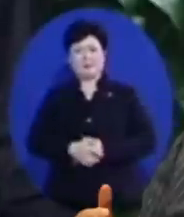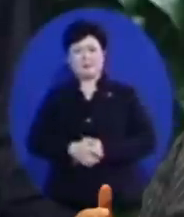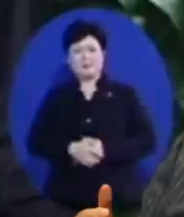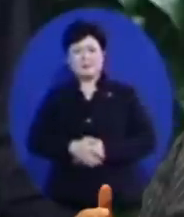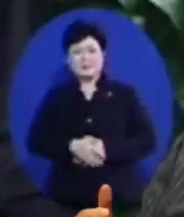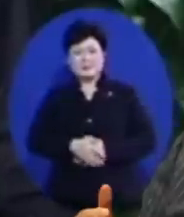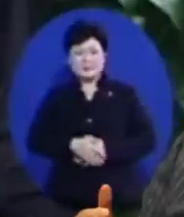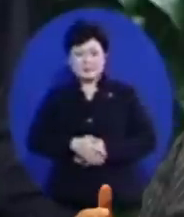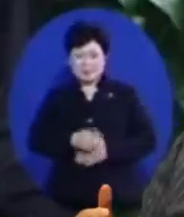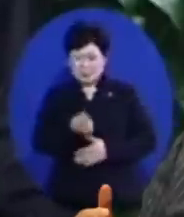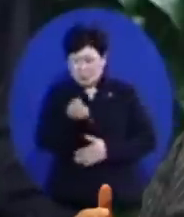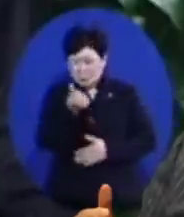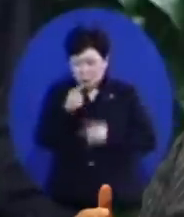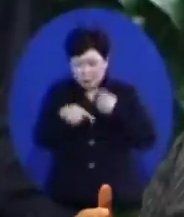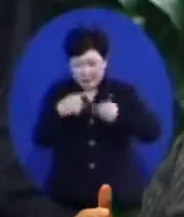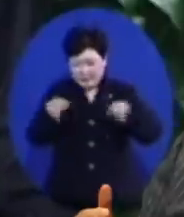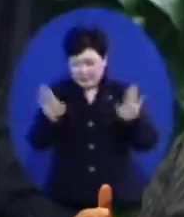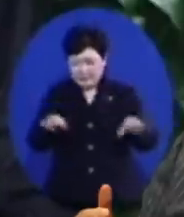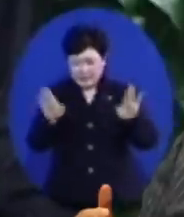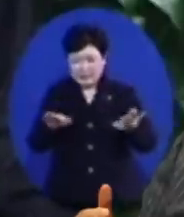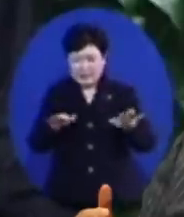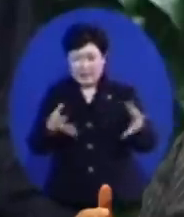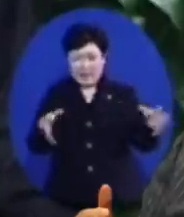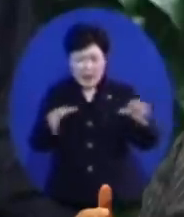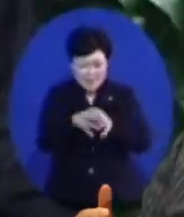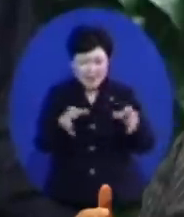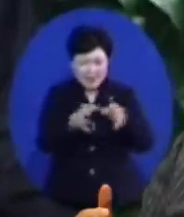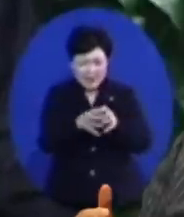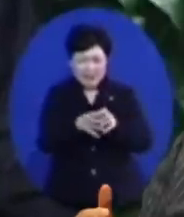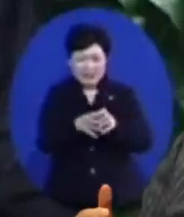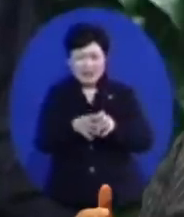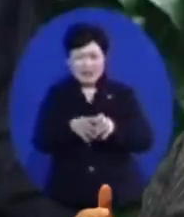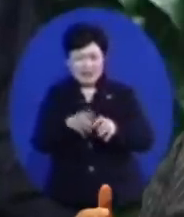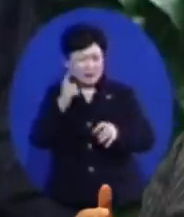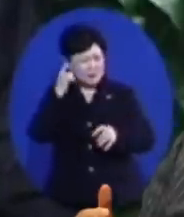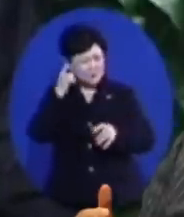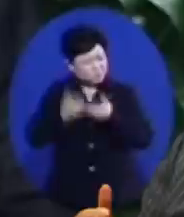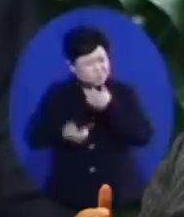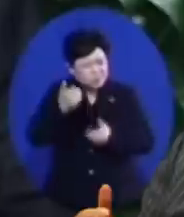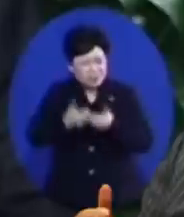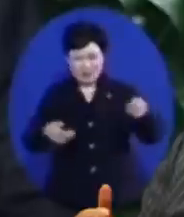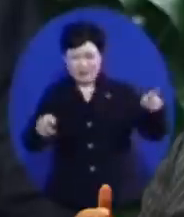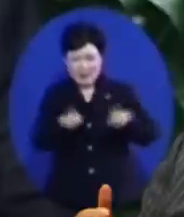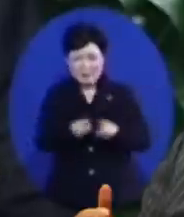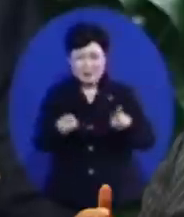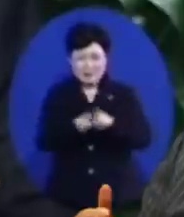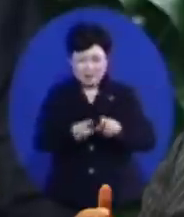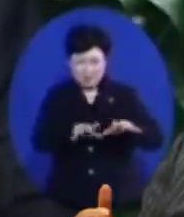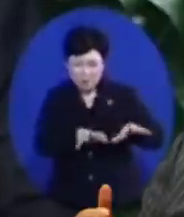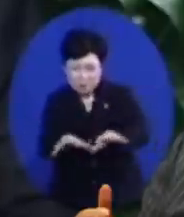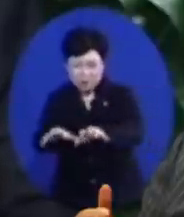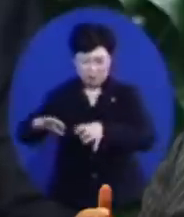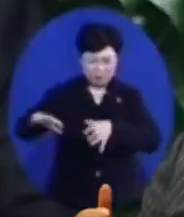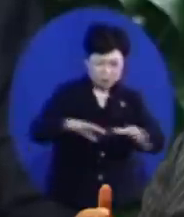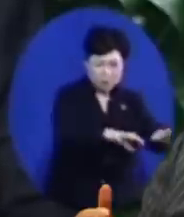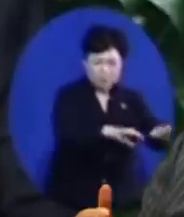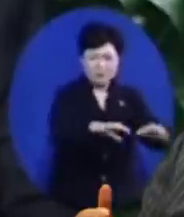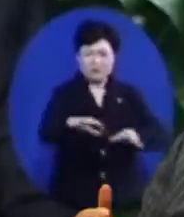참새 떼들은 떼를 모아서 짹짹짹짹짹짹하고 요란스럽고 시끄럽고 함께 우르르 몰려다니지